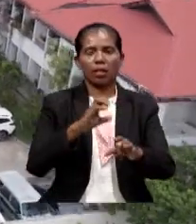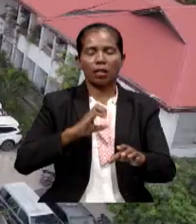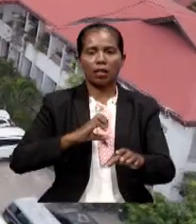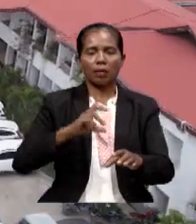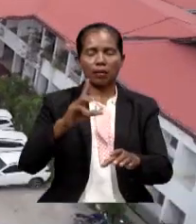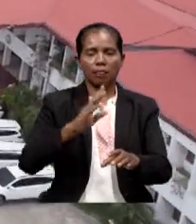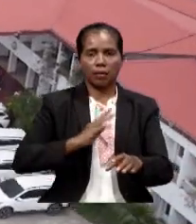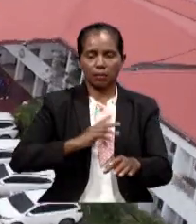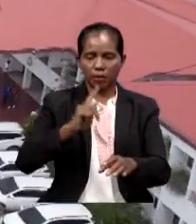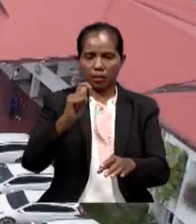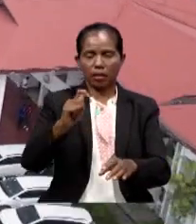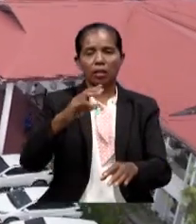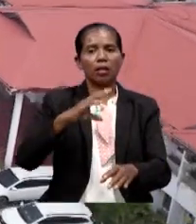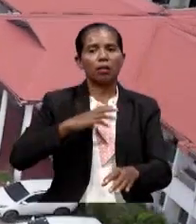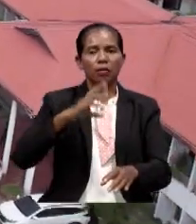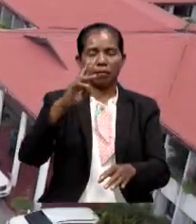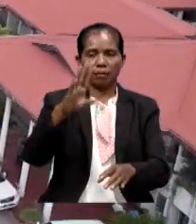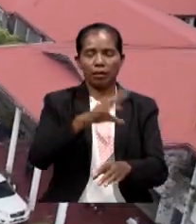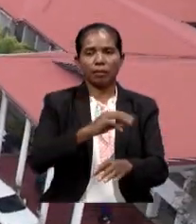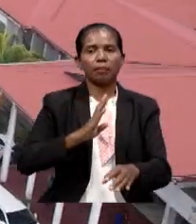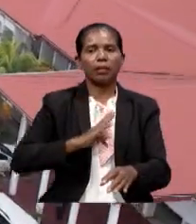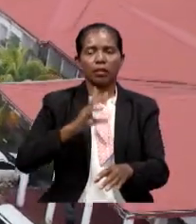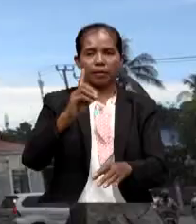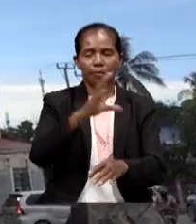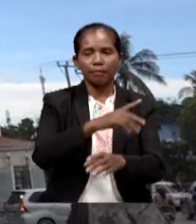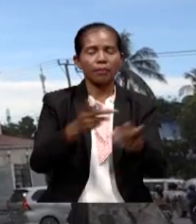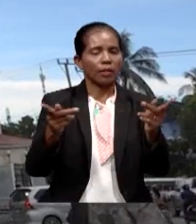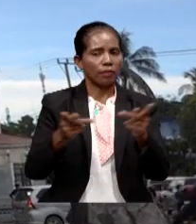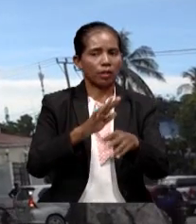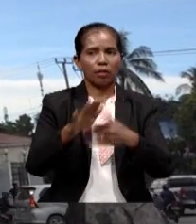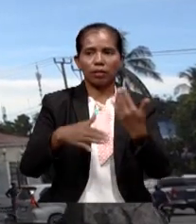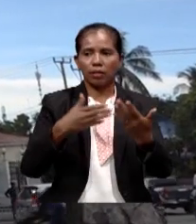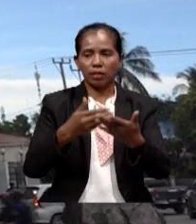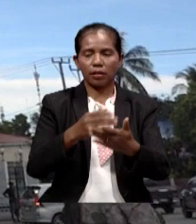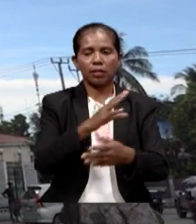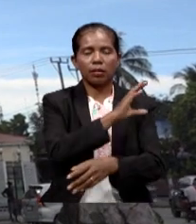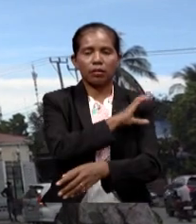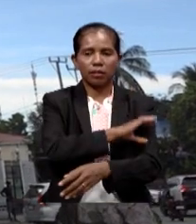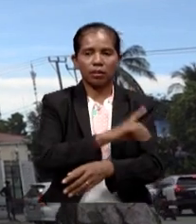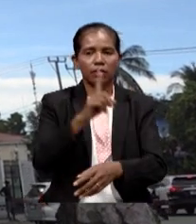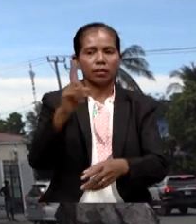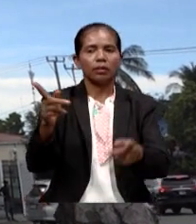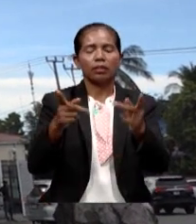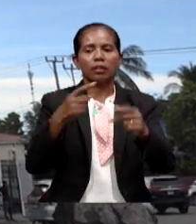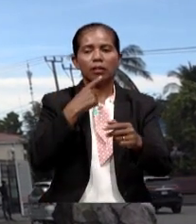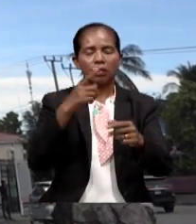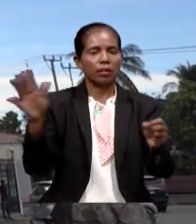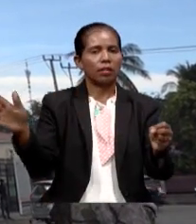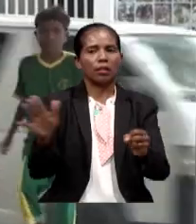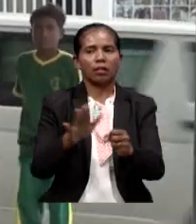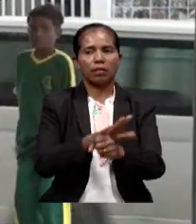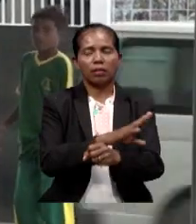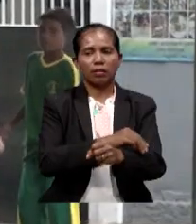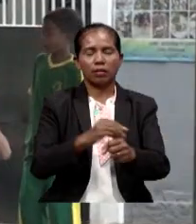bairu pite, colmera, bidau, mandarin, iha nebe iha posto segurança ida iha are refere mai be na kono ho letra